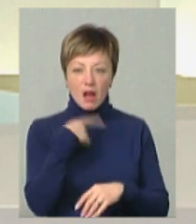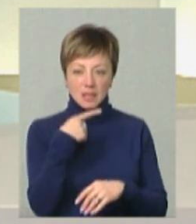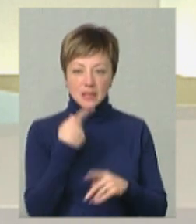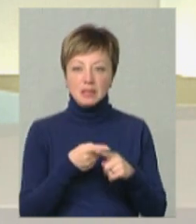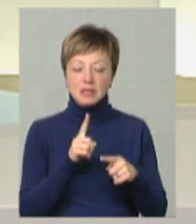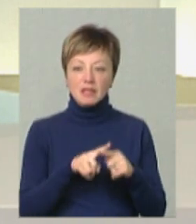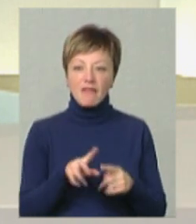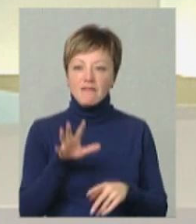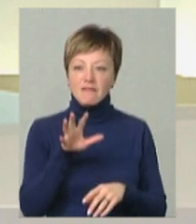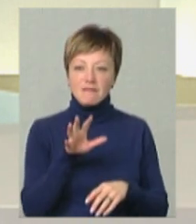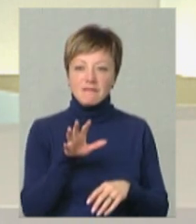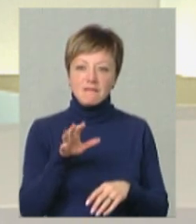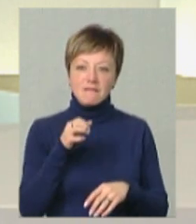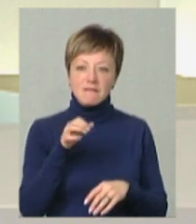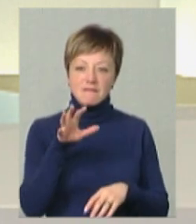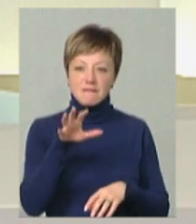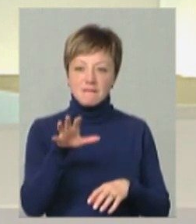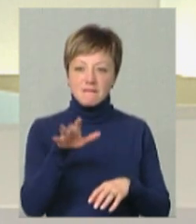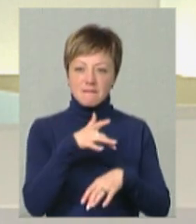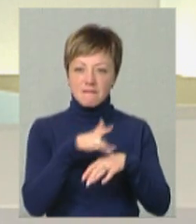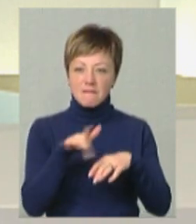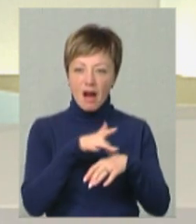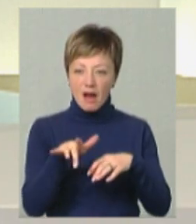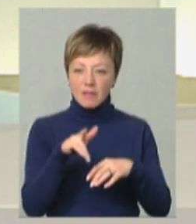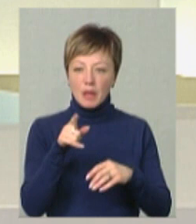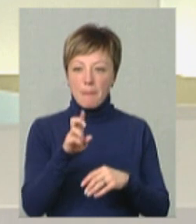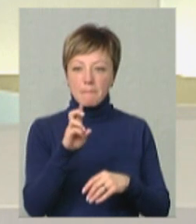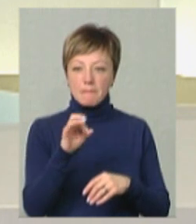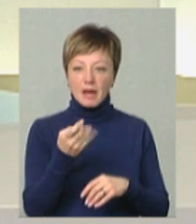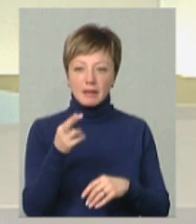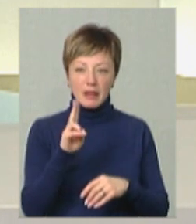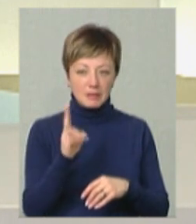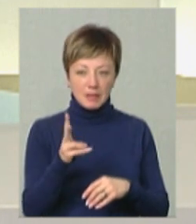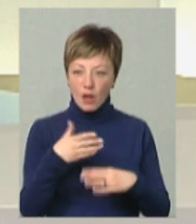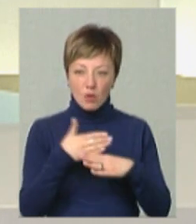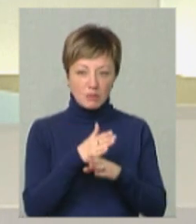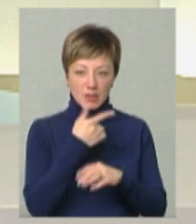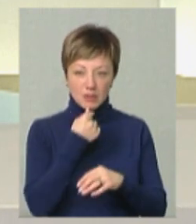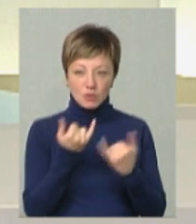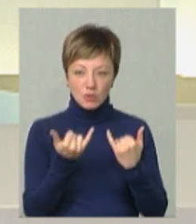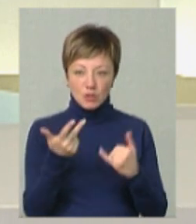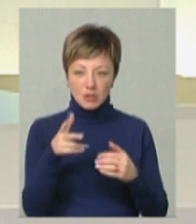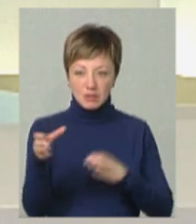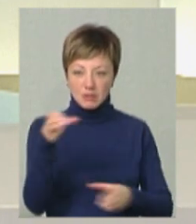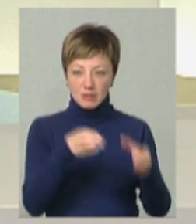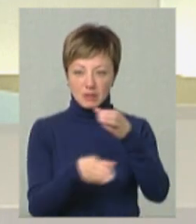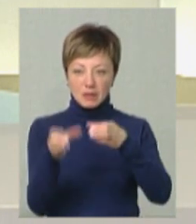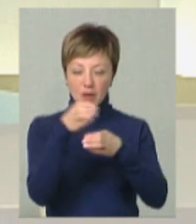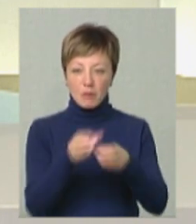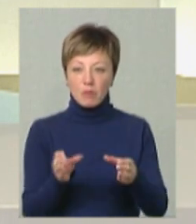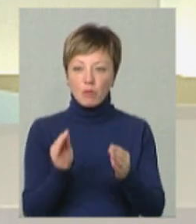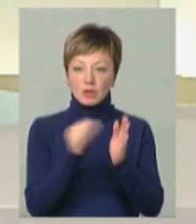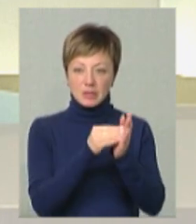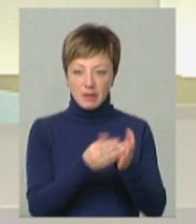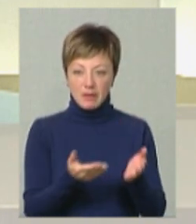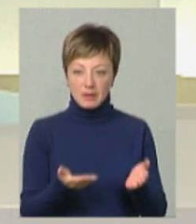це варварство, це не варварство, в Бердянську не розбили ідола, і сьогодні його з трьох кусків зліпили і знову